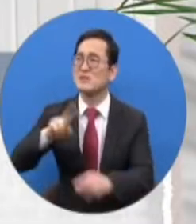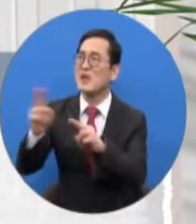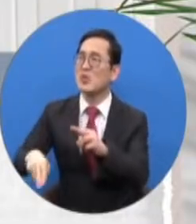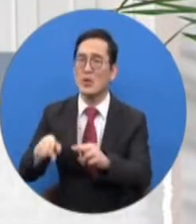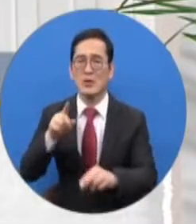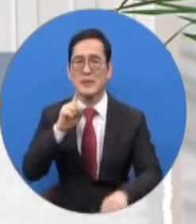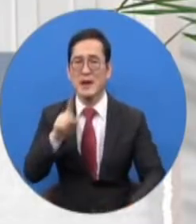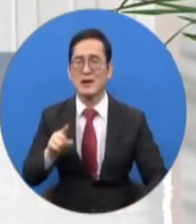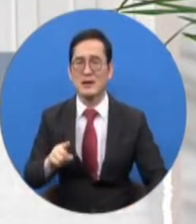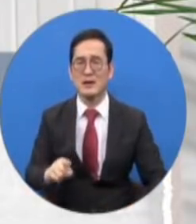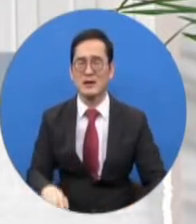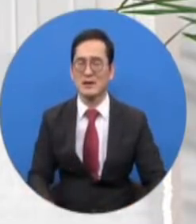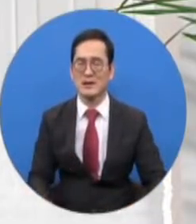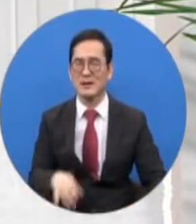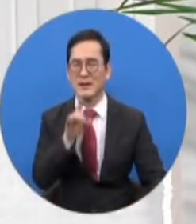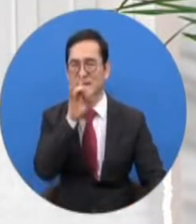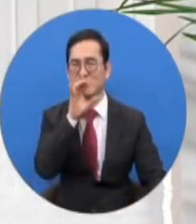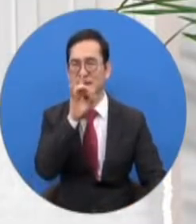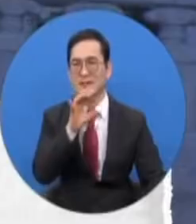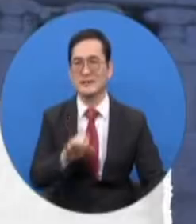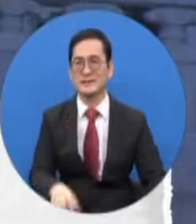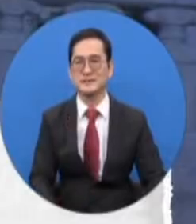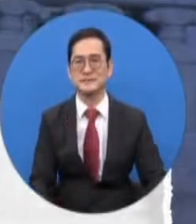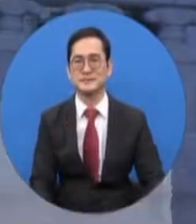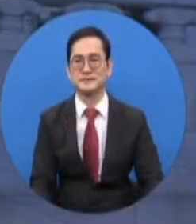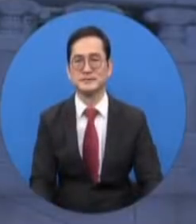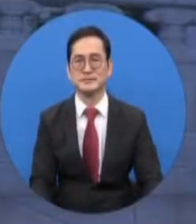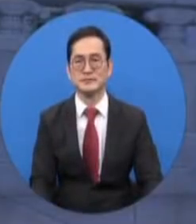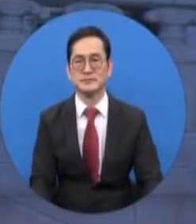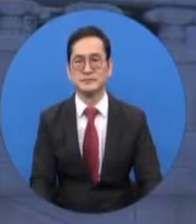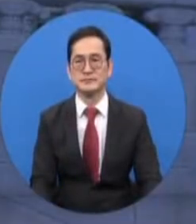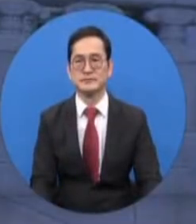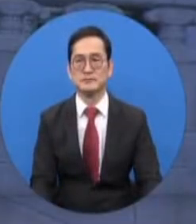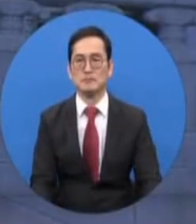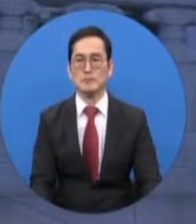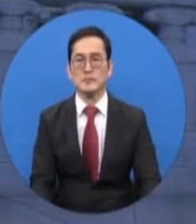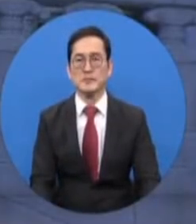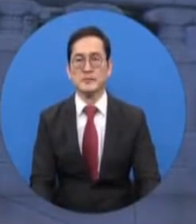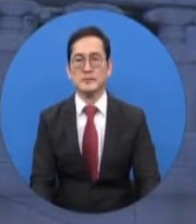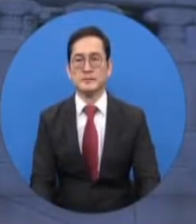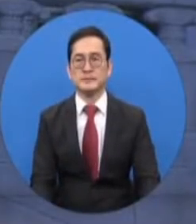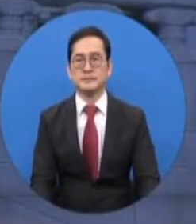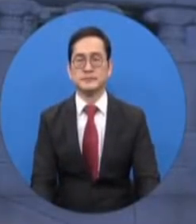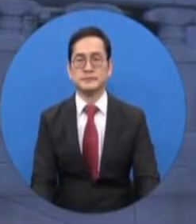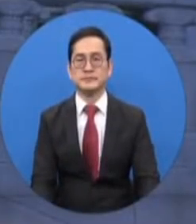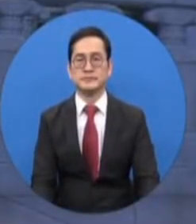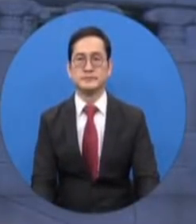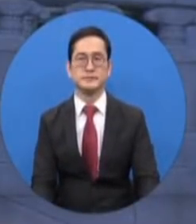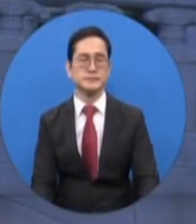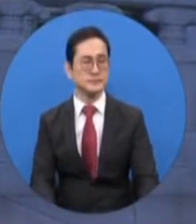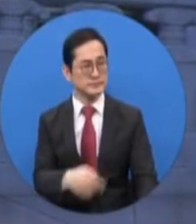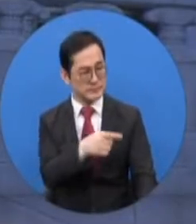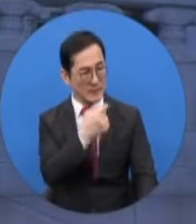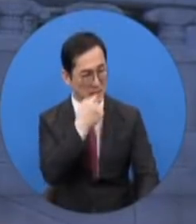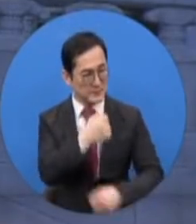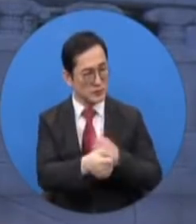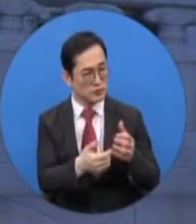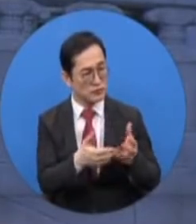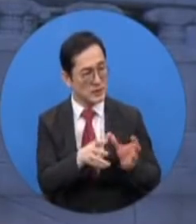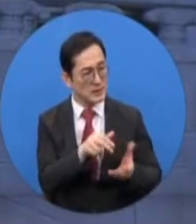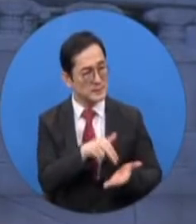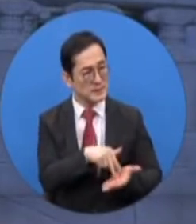한번 말씀드립니다. 예, 이재명 기자의 맹폭이었습니다. 자, 민주당에서도 이재명 기자와 생각이 같은 것 같아요.